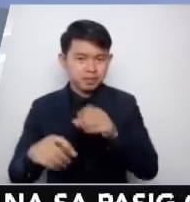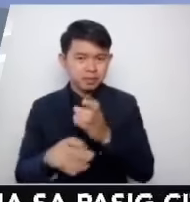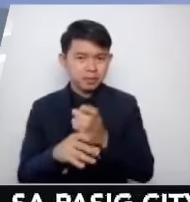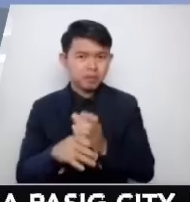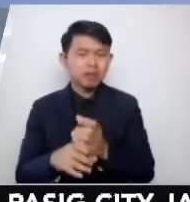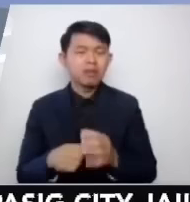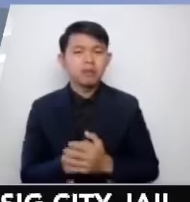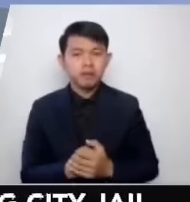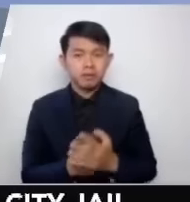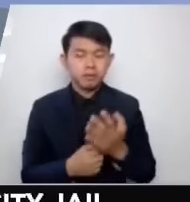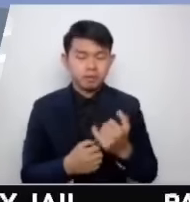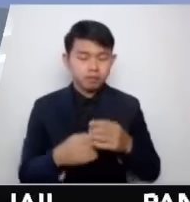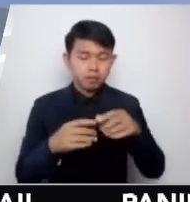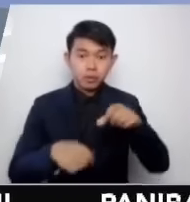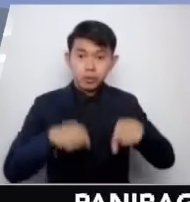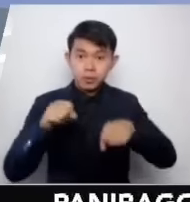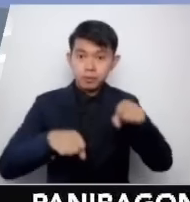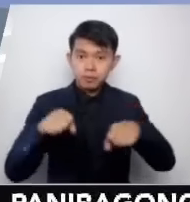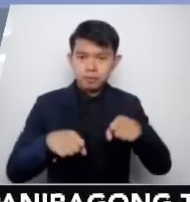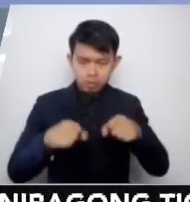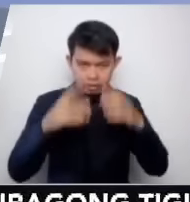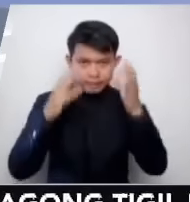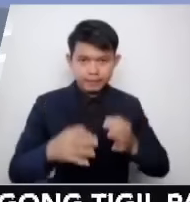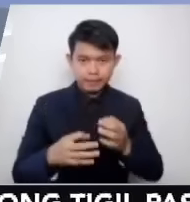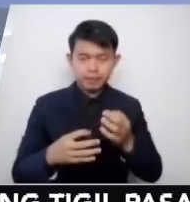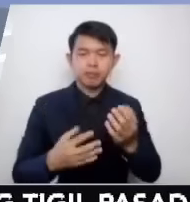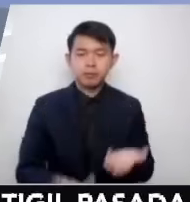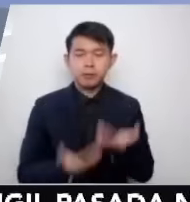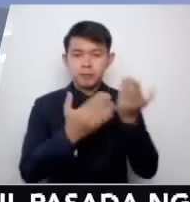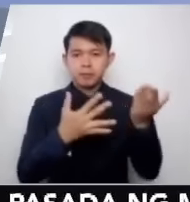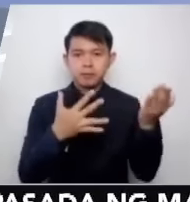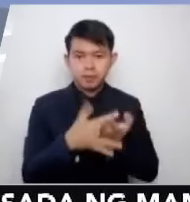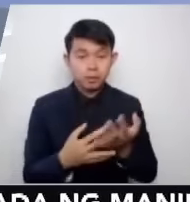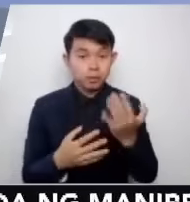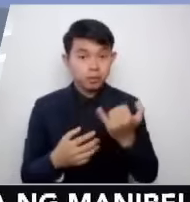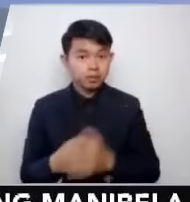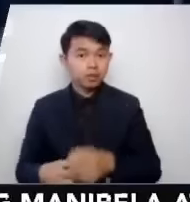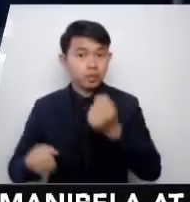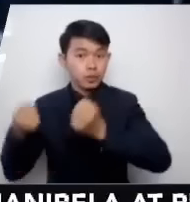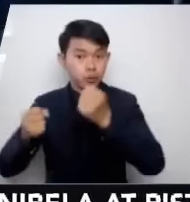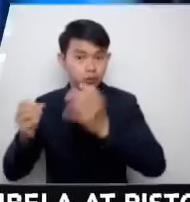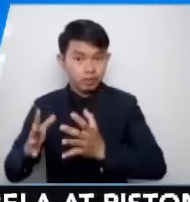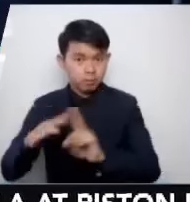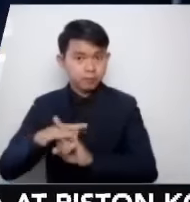ng nakabanggang driver ng van. Balitang hatid ni Bam Alegre.